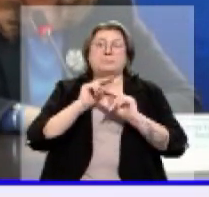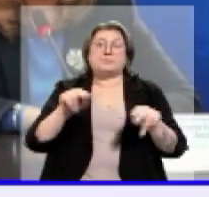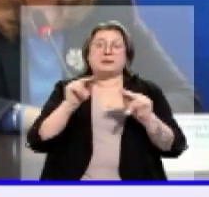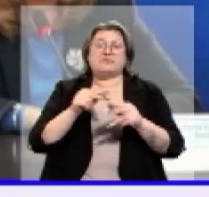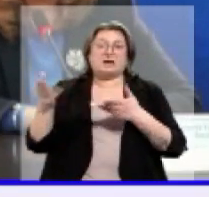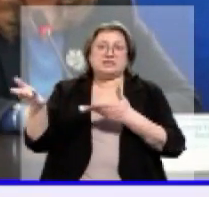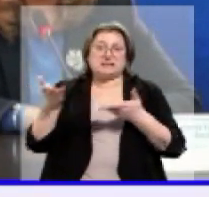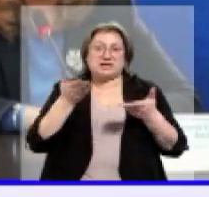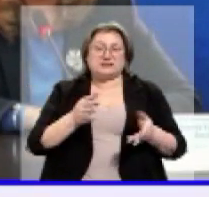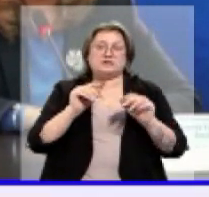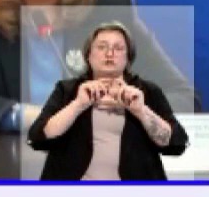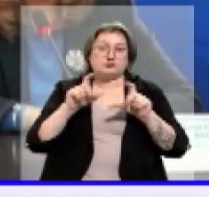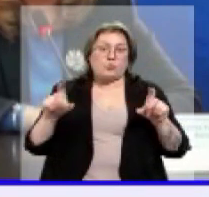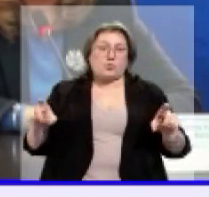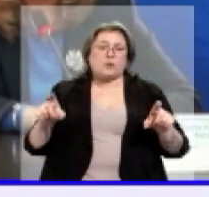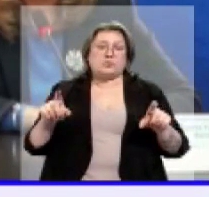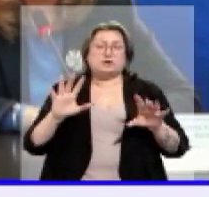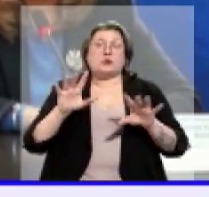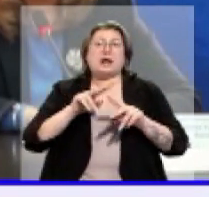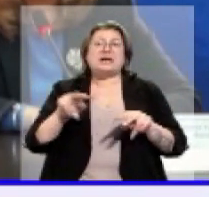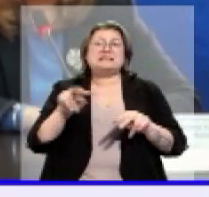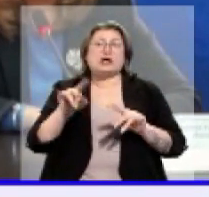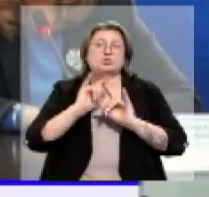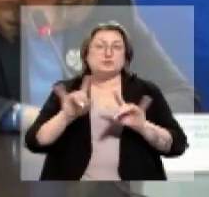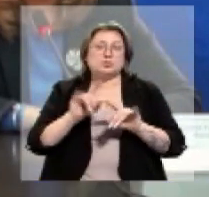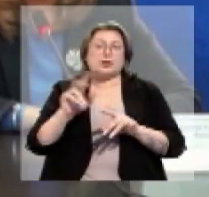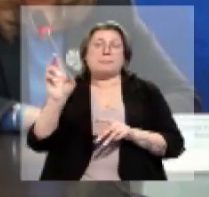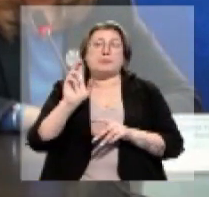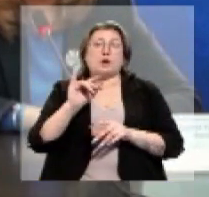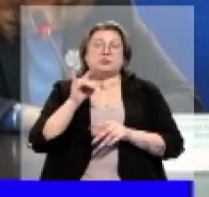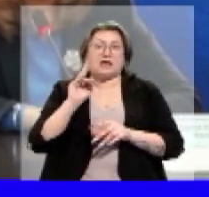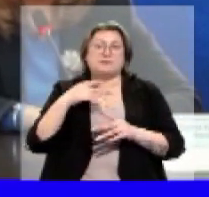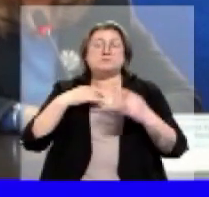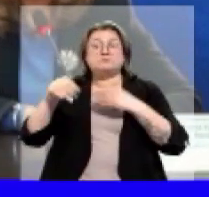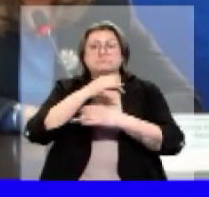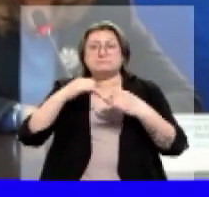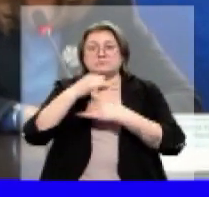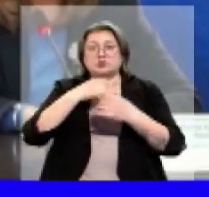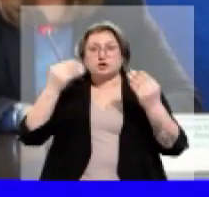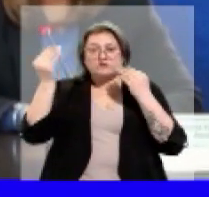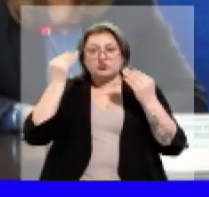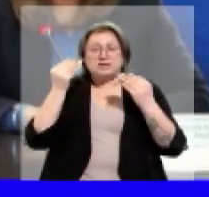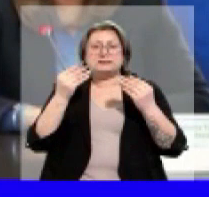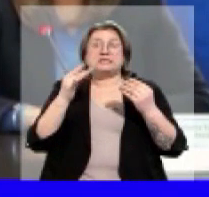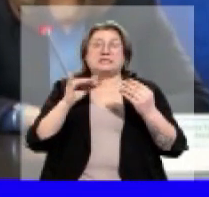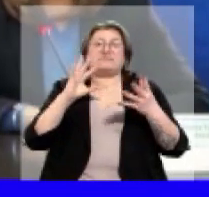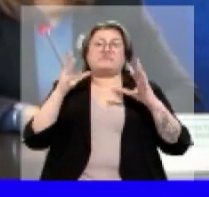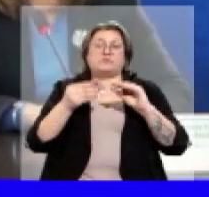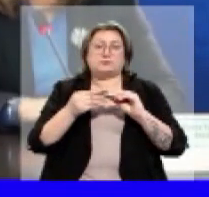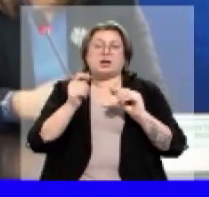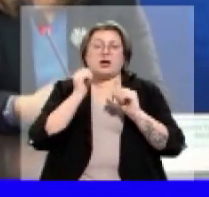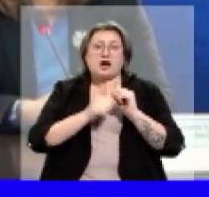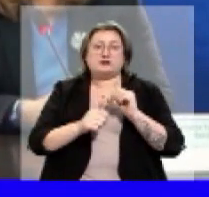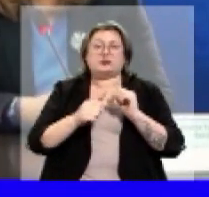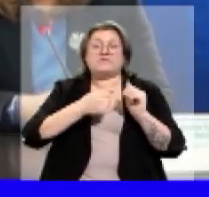преподавателей школ, которые преподают литературу, с библиотеками совещались, и в итоге мы для